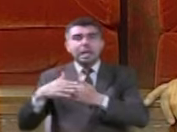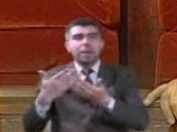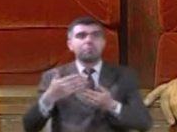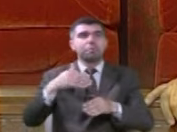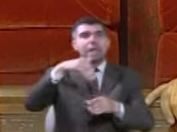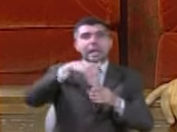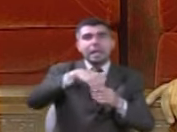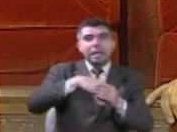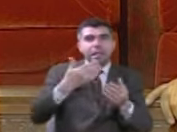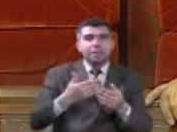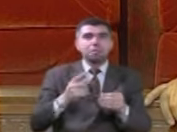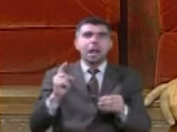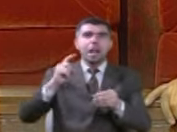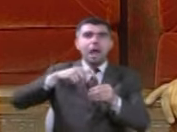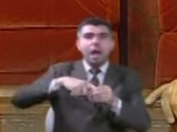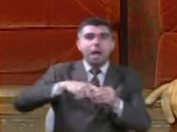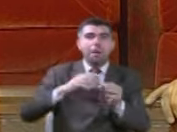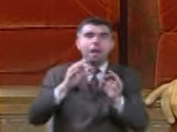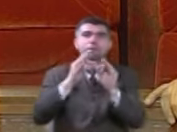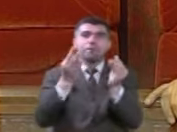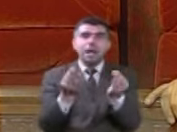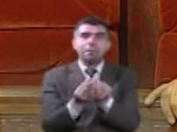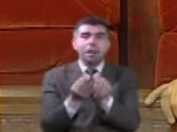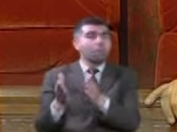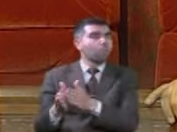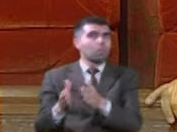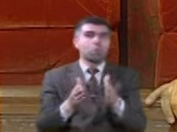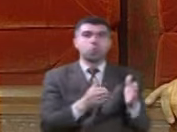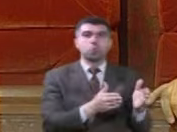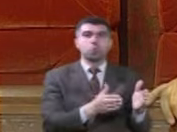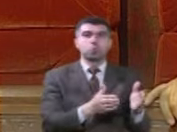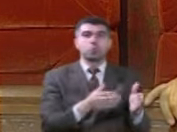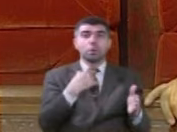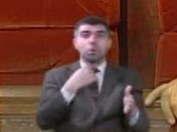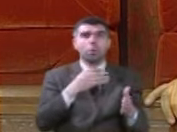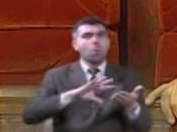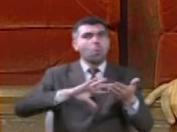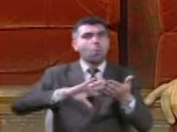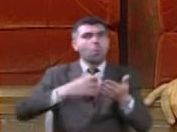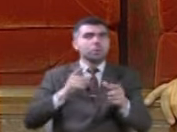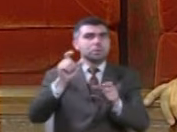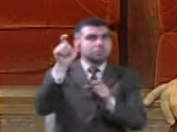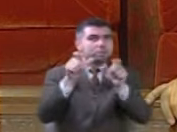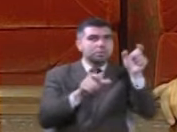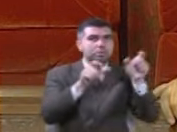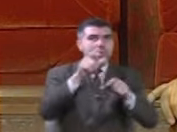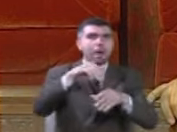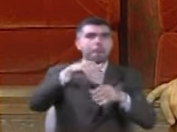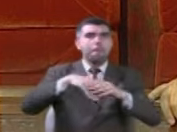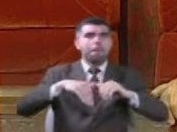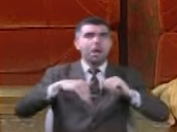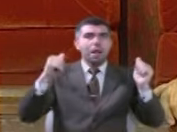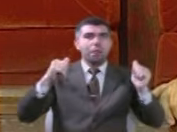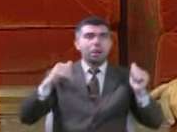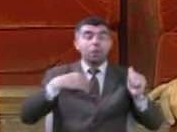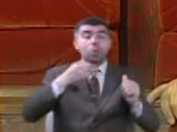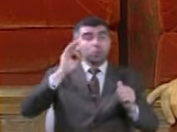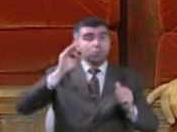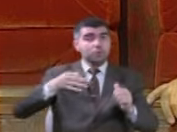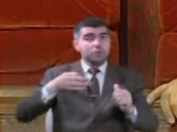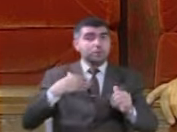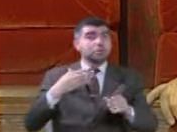والسياسي والنقابي والعائلي، ويمكن جميع الإخوة البرلمانيين شهود على ذلك، بحيث كنديروها في الميدان